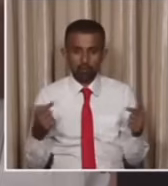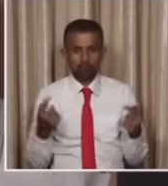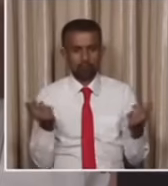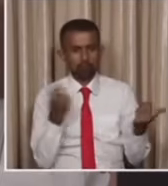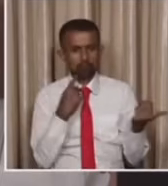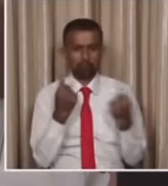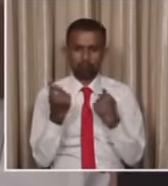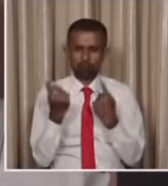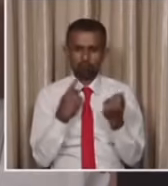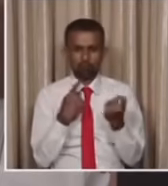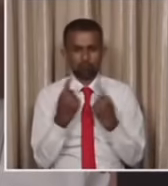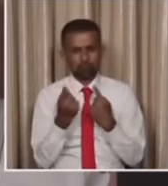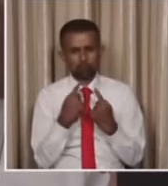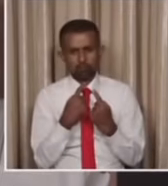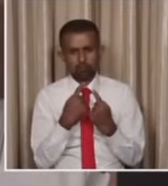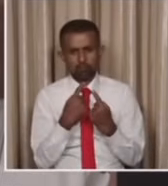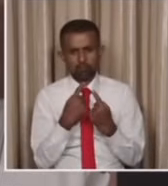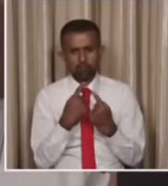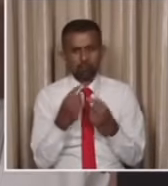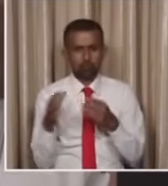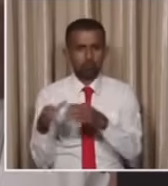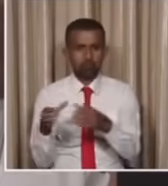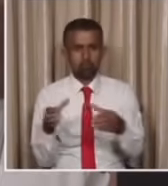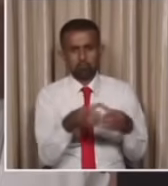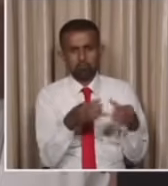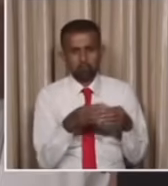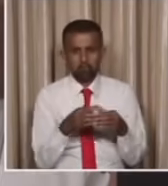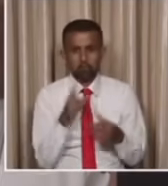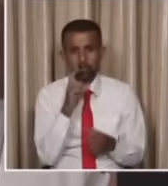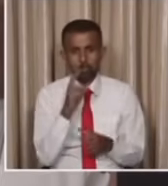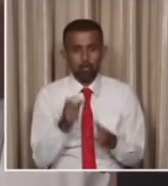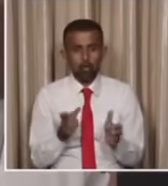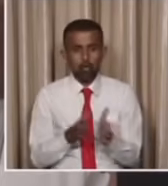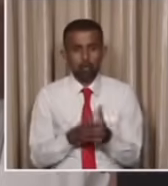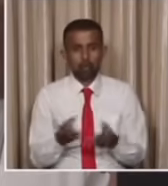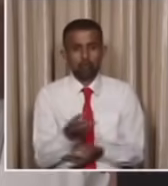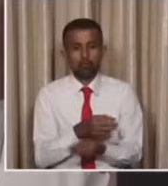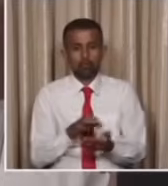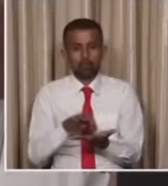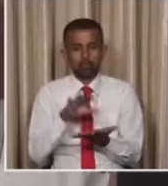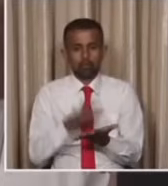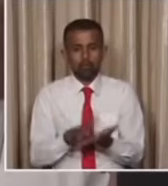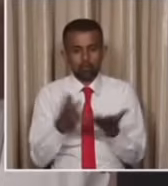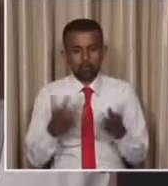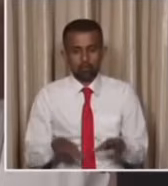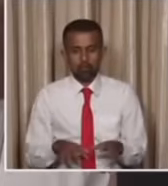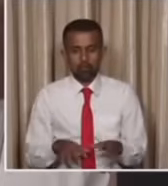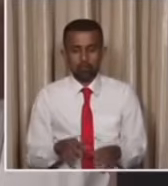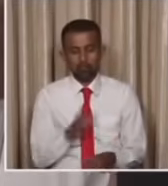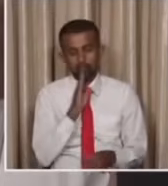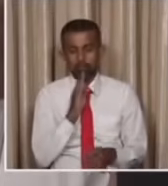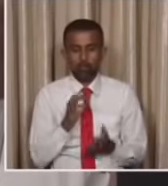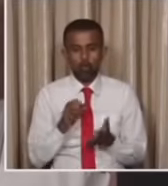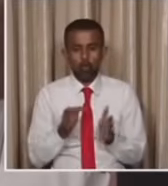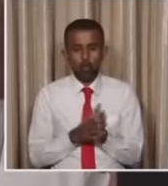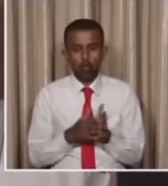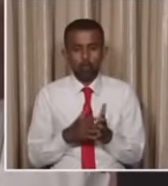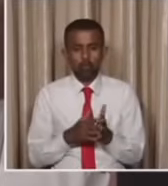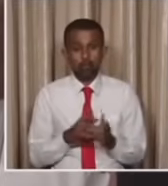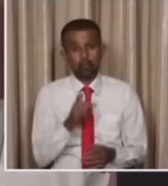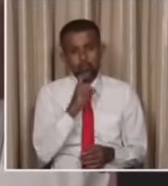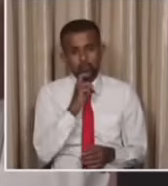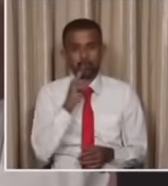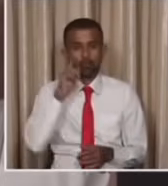adahas prakashara wenath pakshawali. ඒත් එක කොමිටියකින් තීරණයක් දුන්නා. හරි ඒ කොමිටිය වැරදි කියමුකෝ. කොහමද උසාවියට